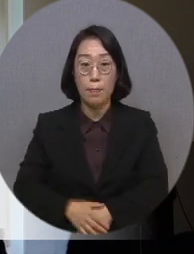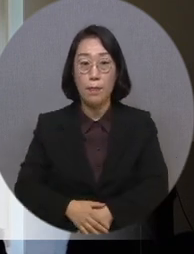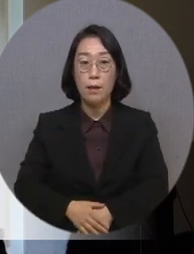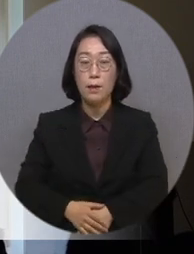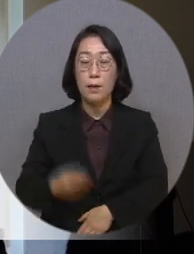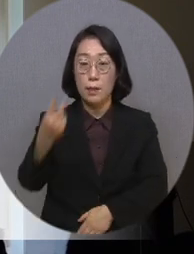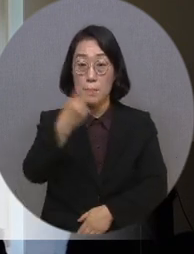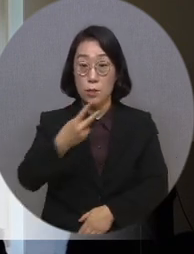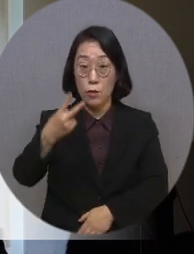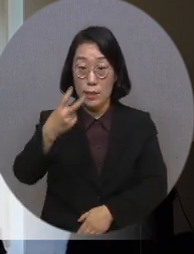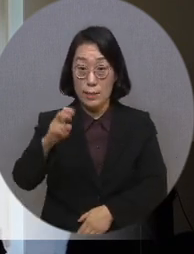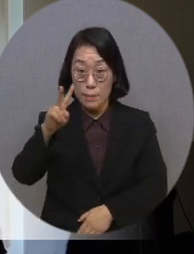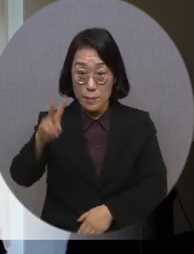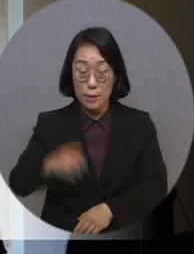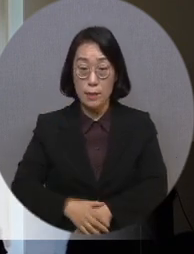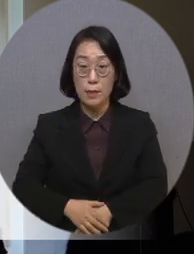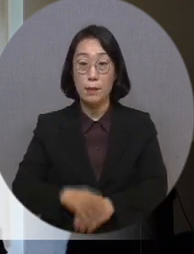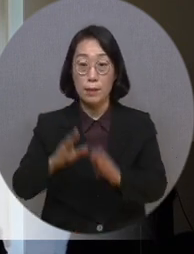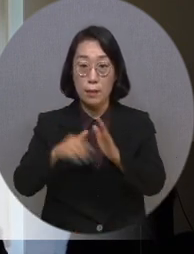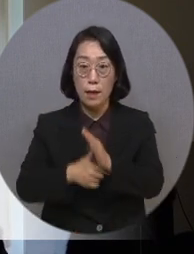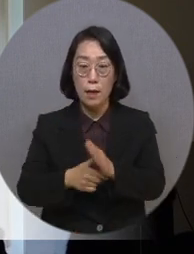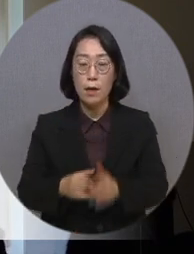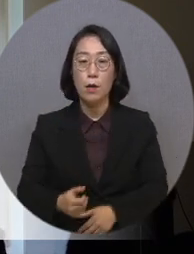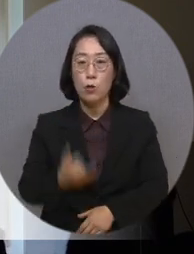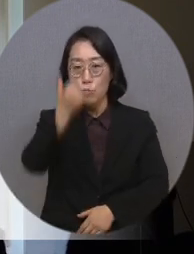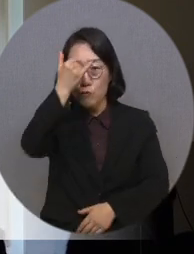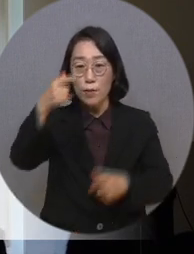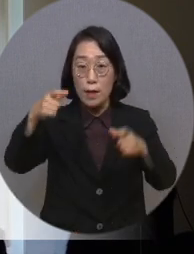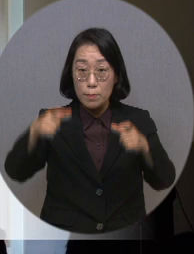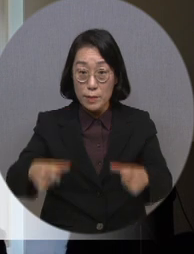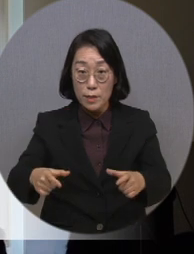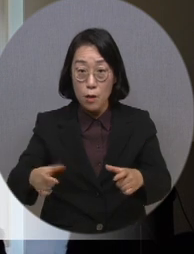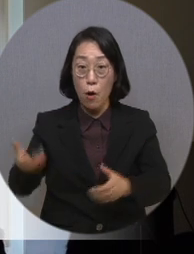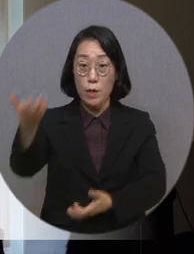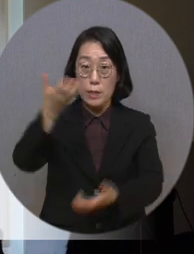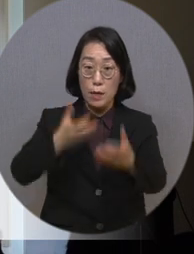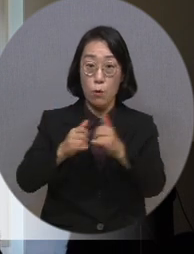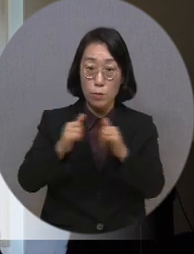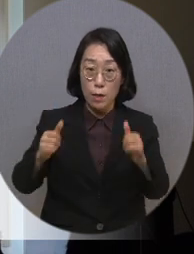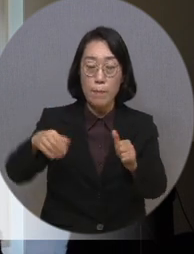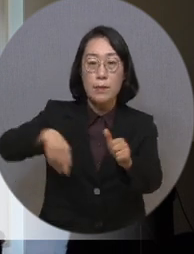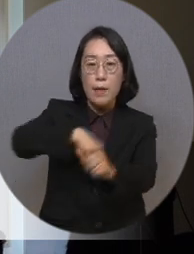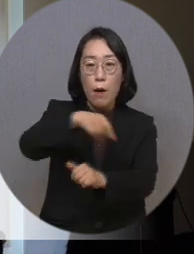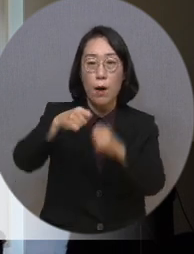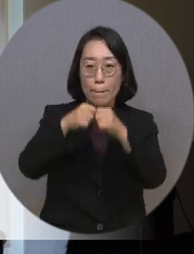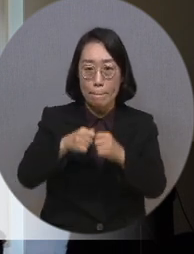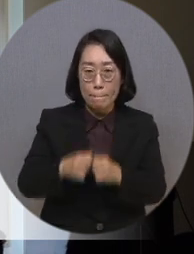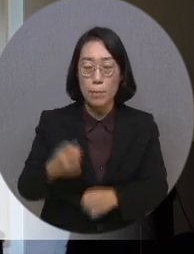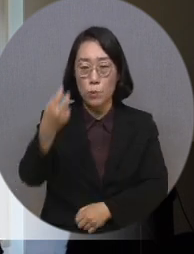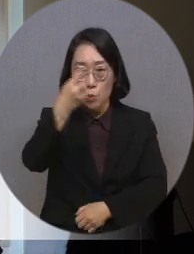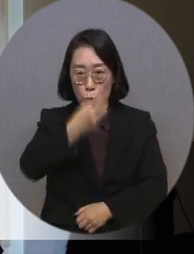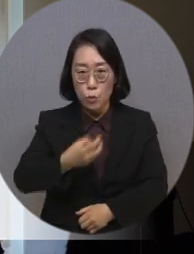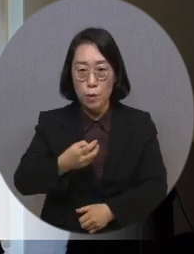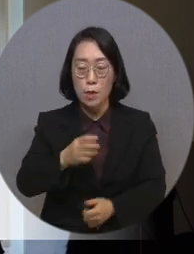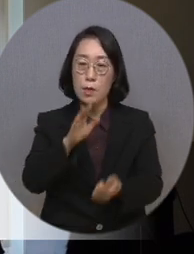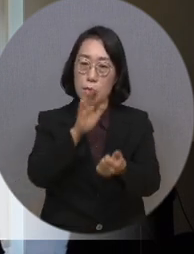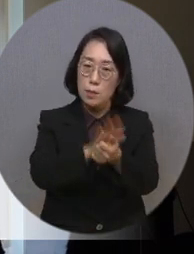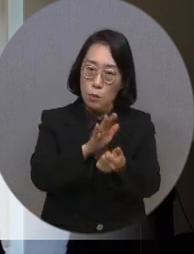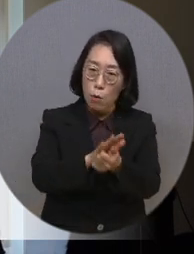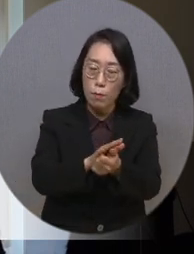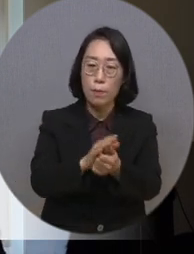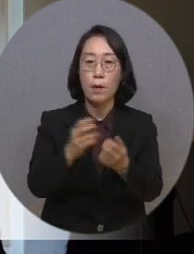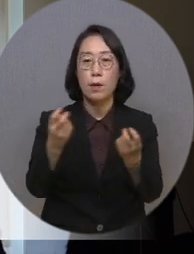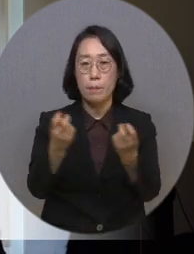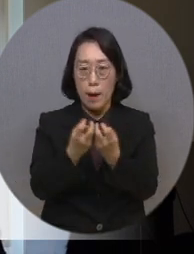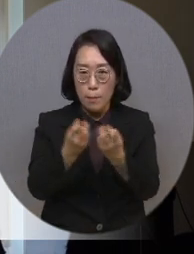2022년도 상반기에는 충남 고려인 호주민의 이주 현실을 조사하여 지원 정책을 제안하기도